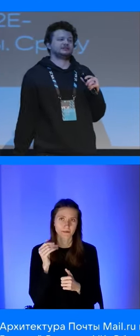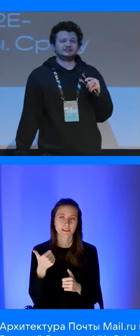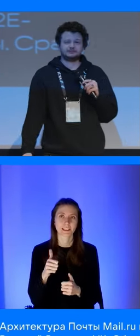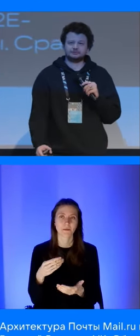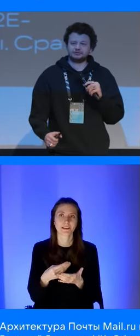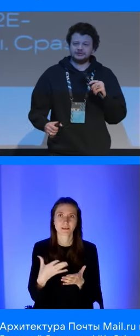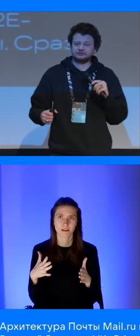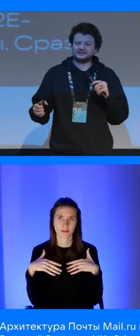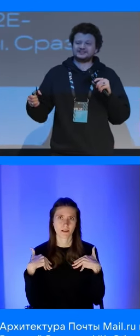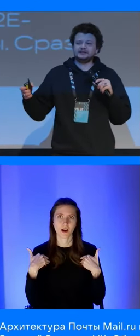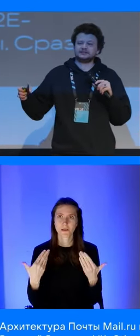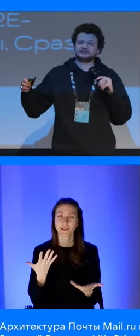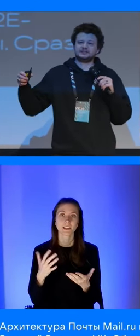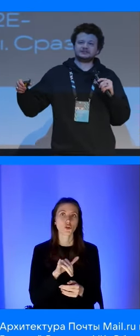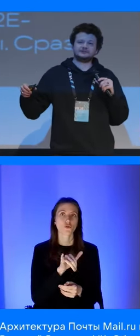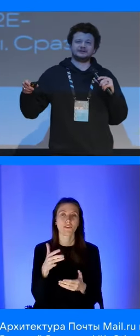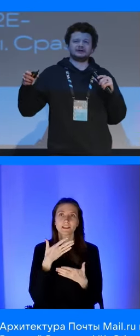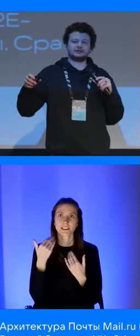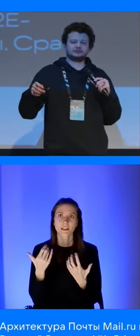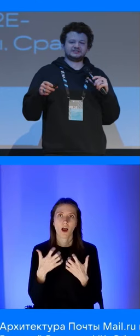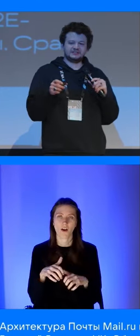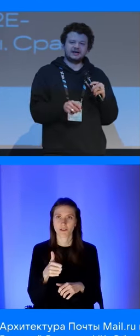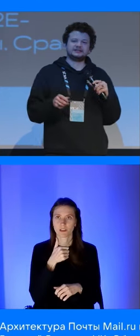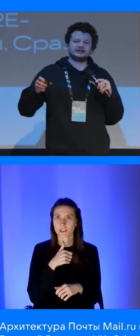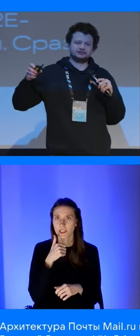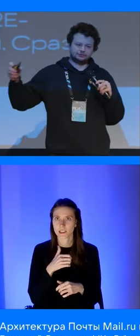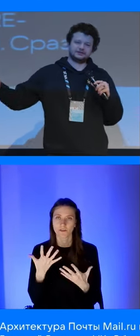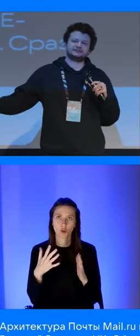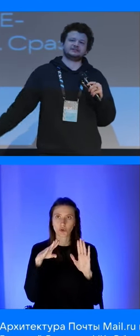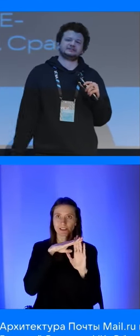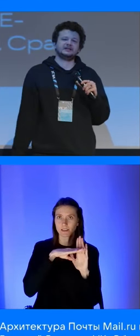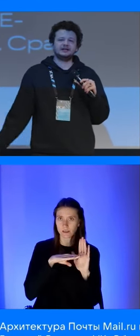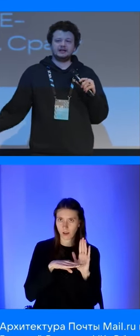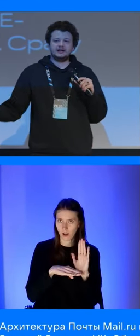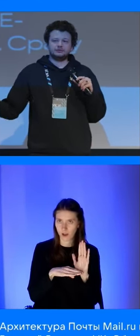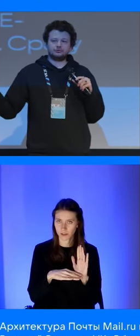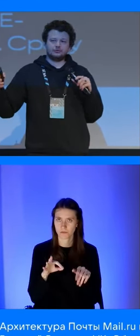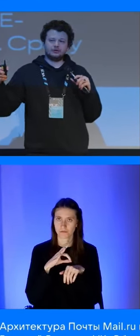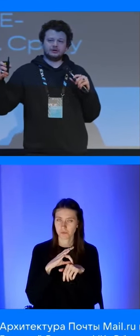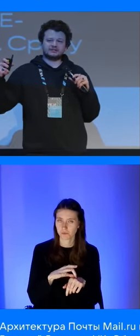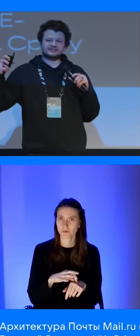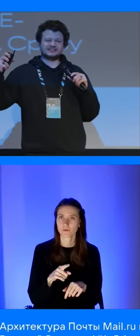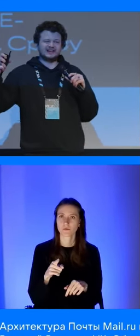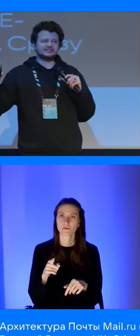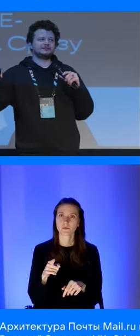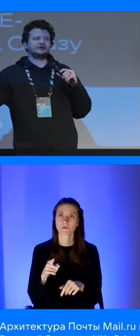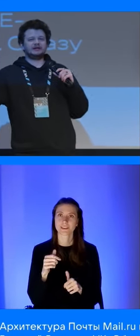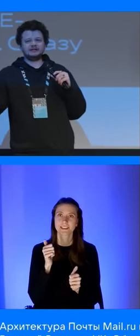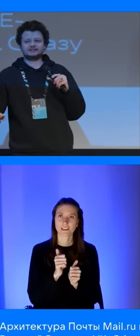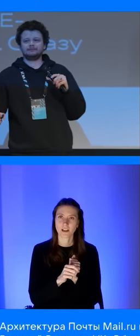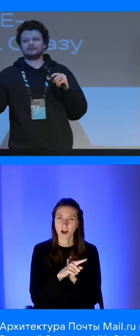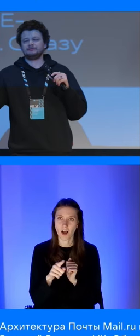ценная рекомендация, потому что если у вас нет автотестов, которые сценарные end-to-end автотесты, то с